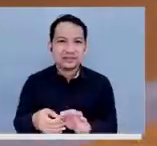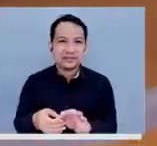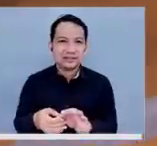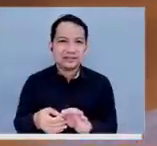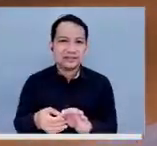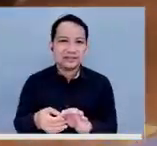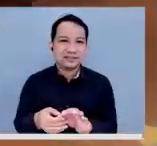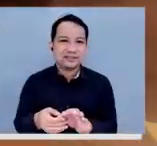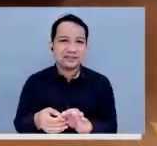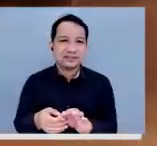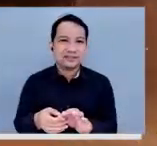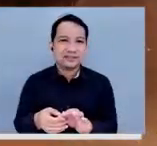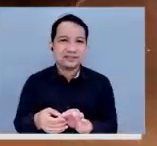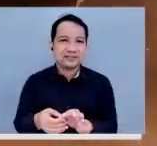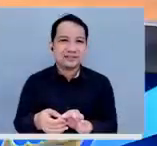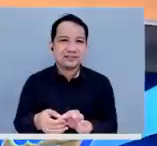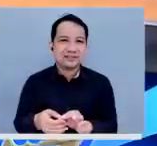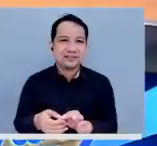sa amin mga kutsara.